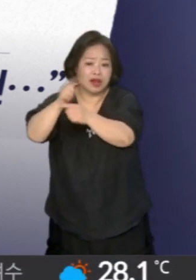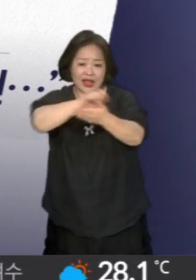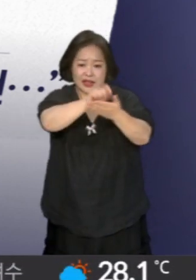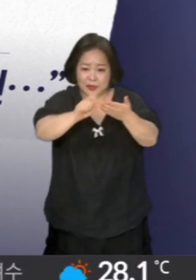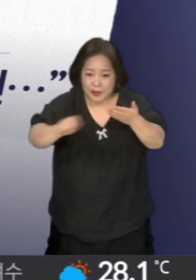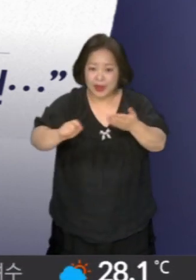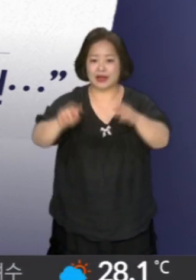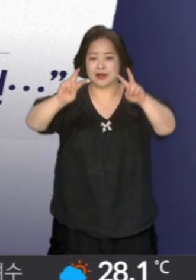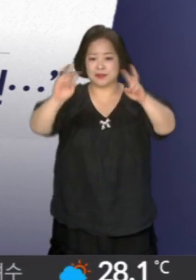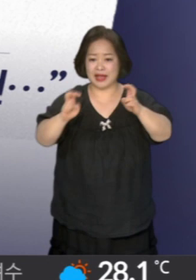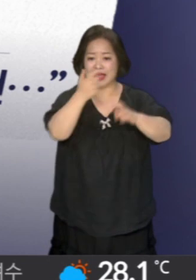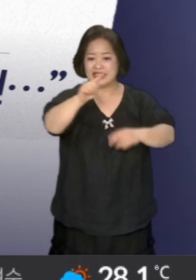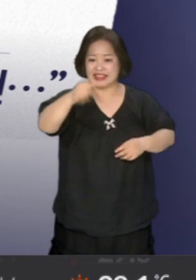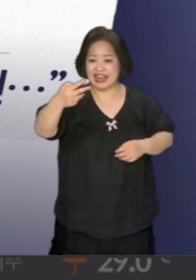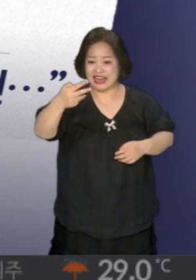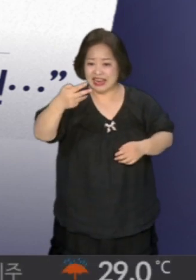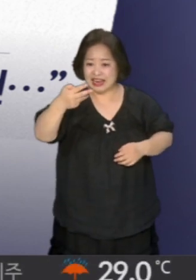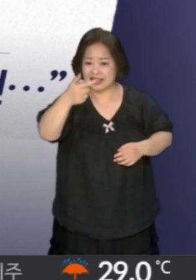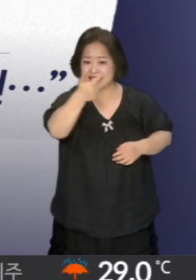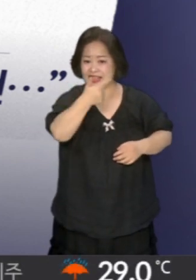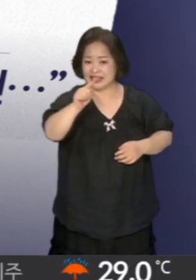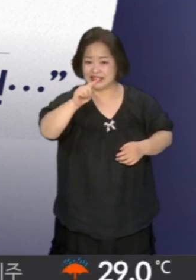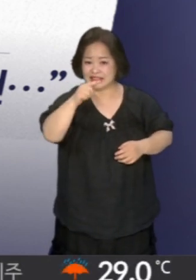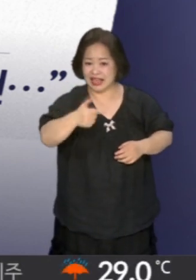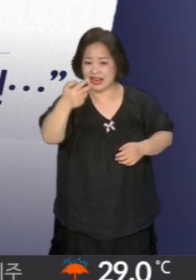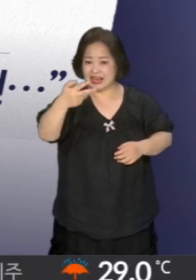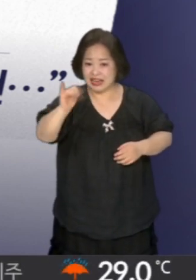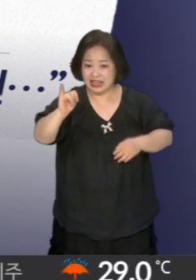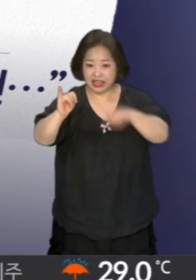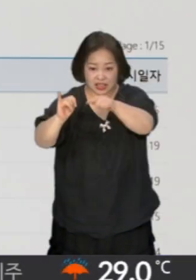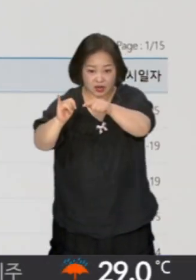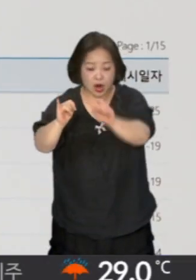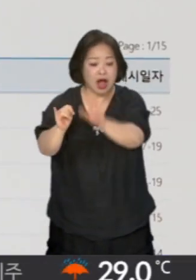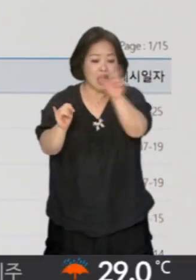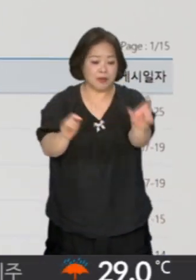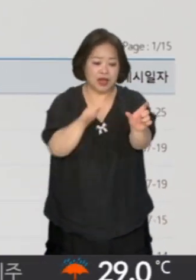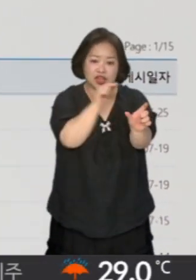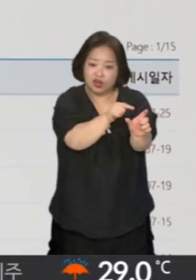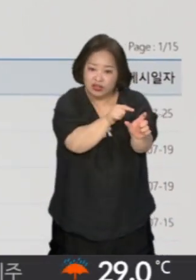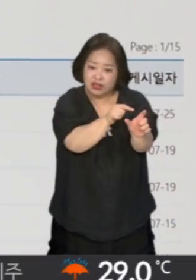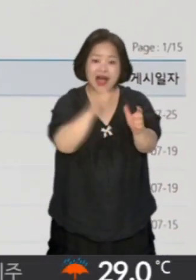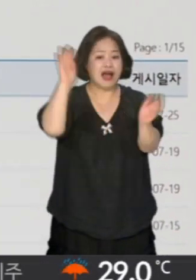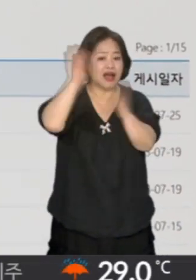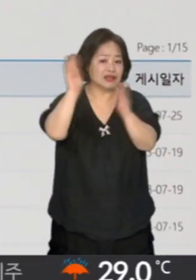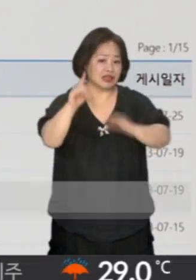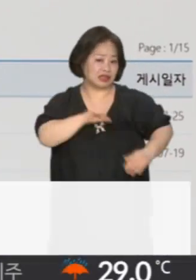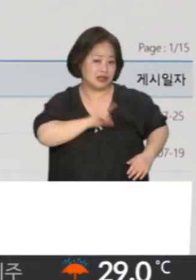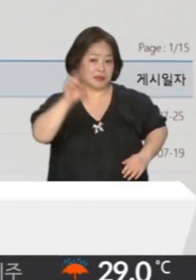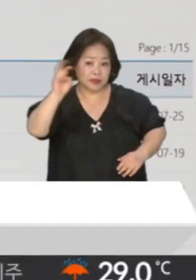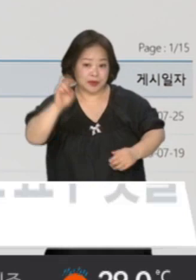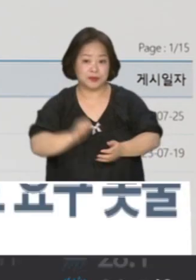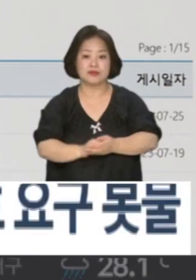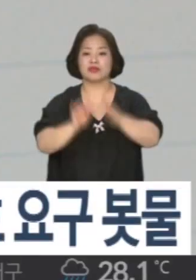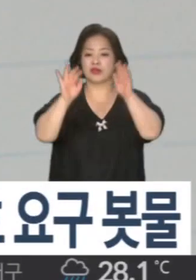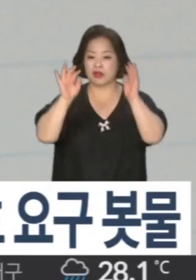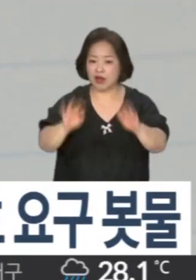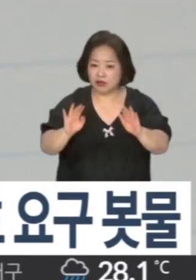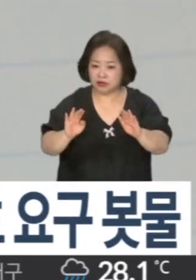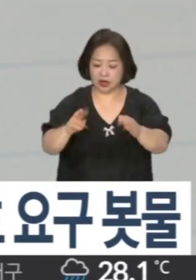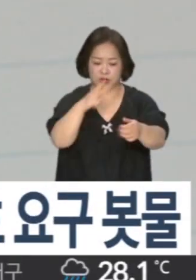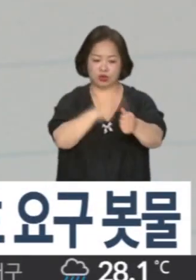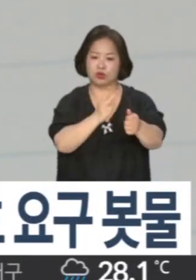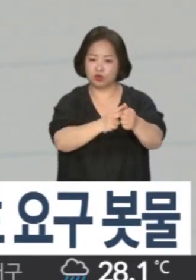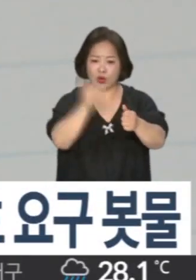단어 앞글자는 학생의 이름으로 보인다고 설명했습니다. 교사들의 교권 보호 요구 목소리는 더욱